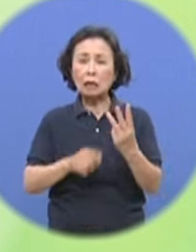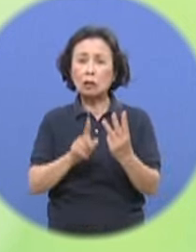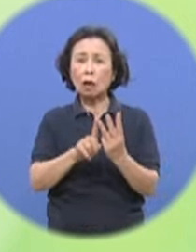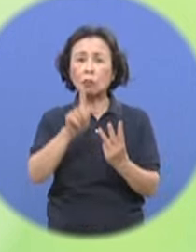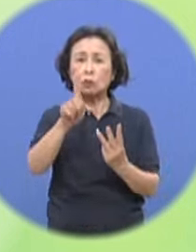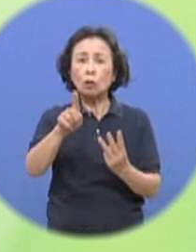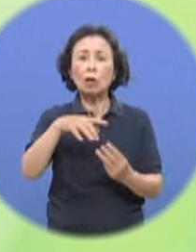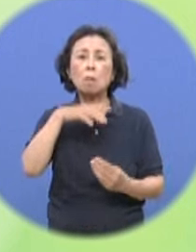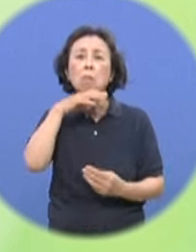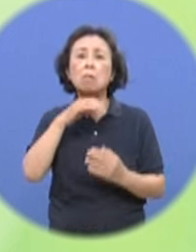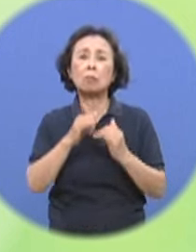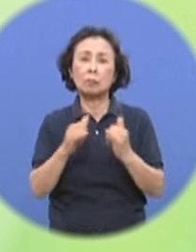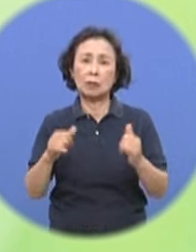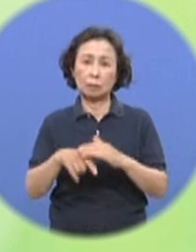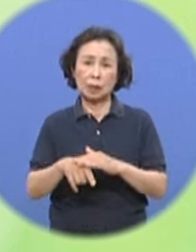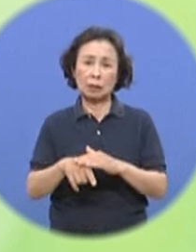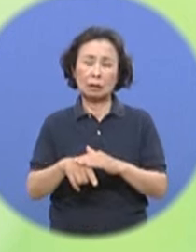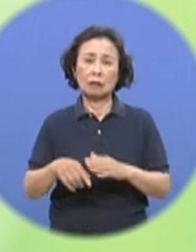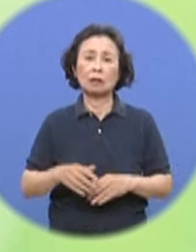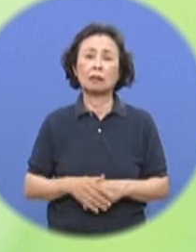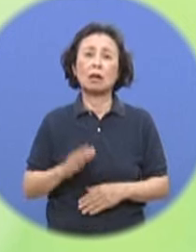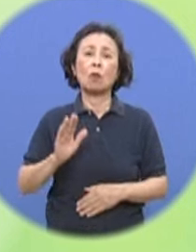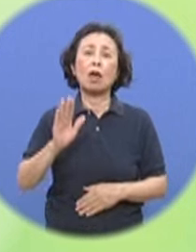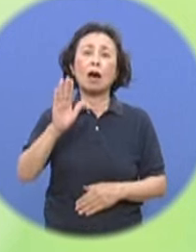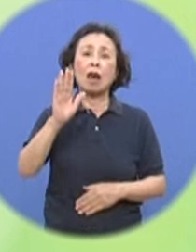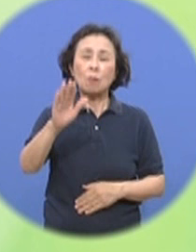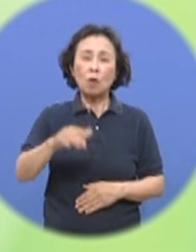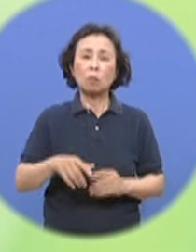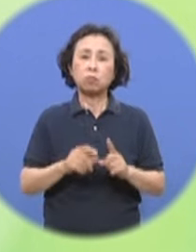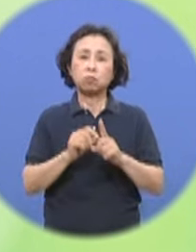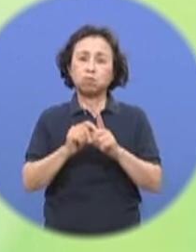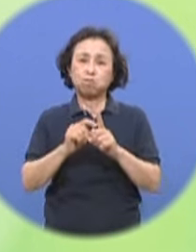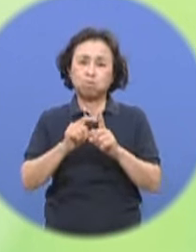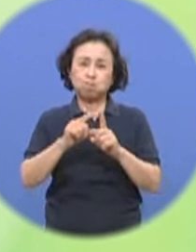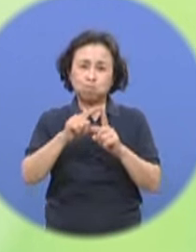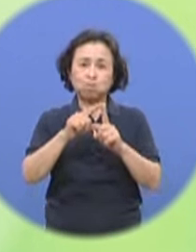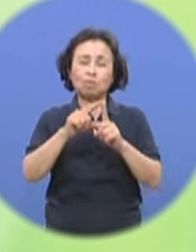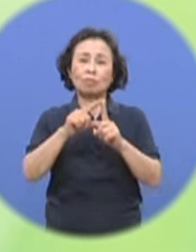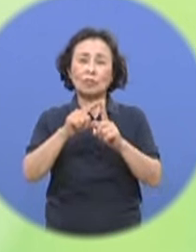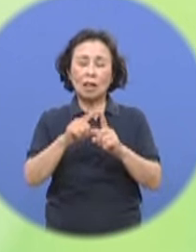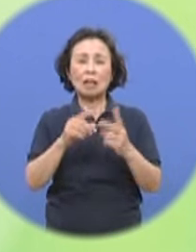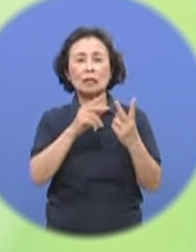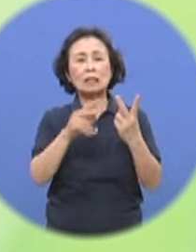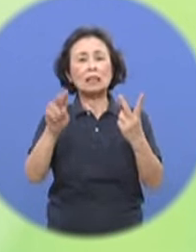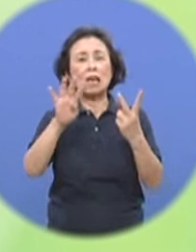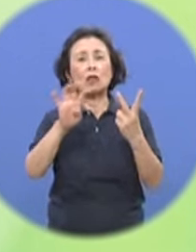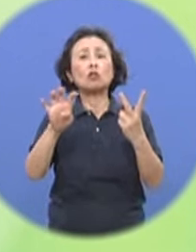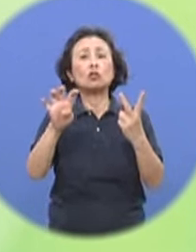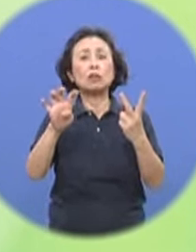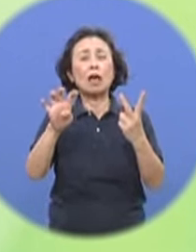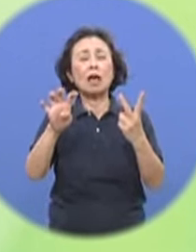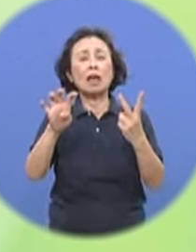となっています。今後も県の高齢化率は上昇し、2040年には